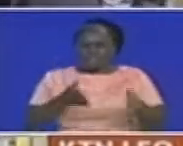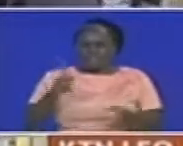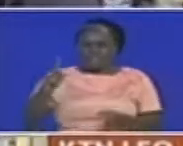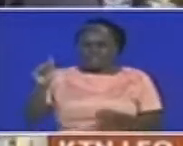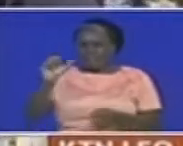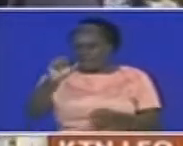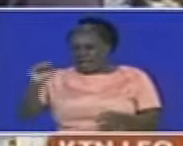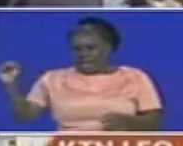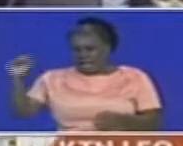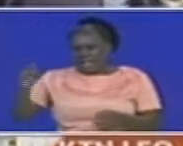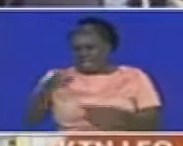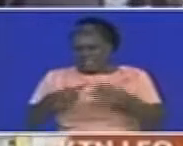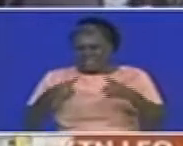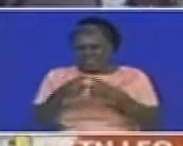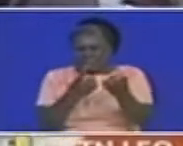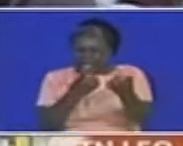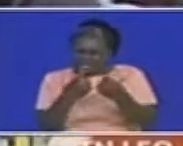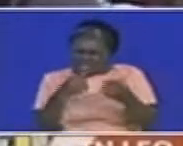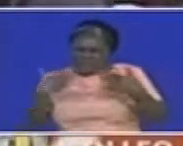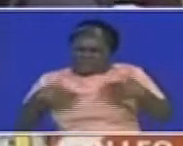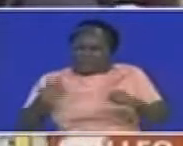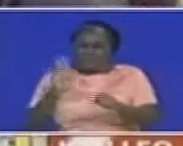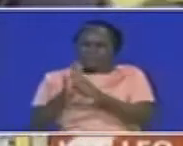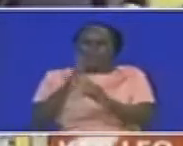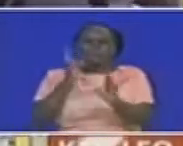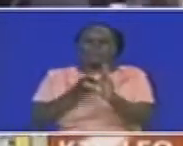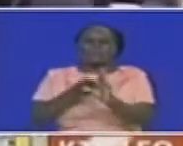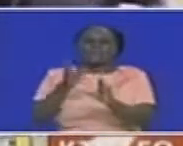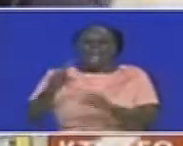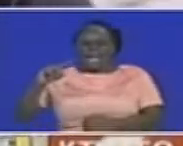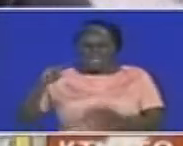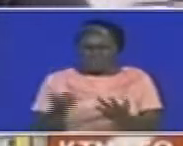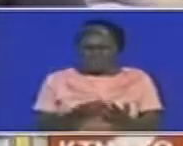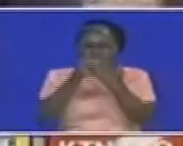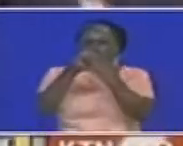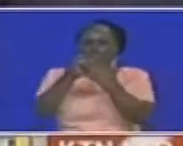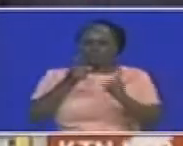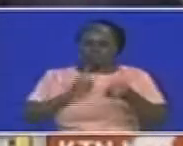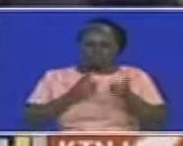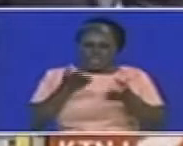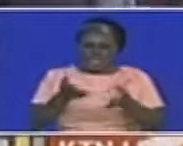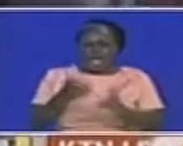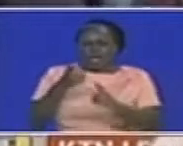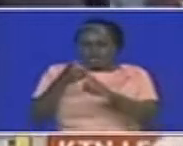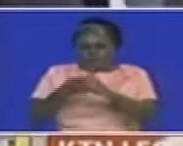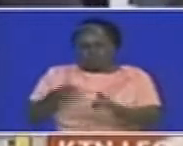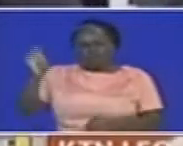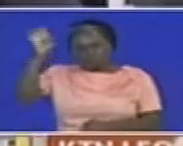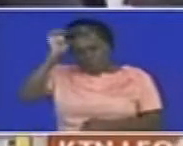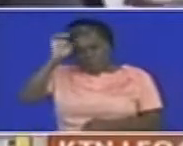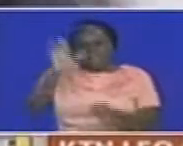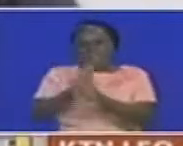mwaka zinazidi kuwa kivutio cha wanariadha, kwani ndio mbio za pekee za aina ya marathon zinazoandaliwa katika eneo hili la Bonde la Ufa, huku baadhi ya